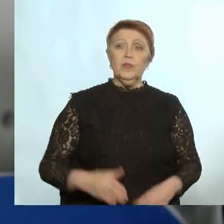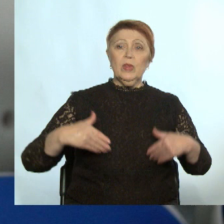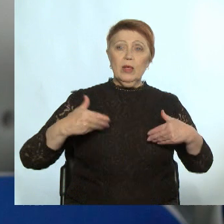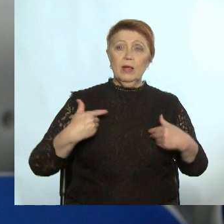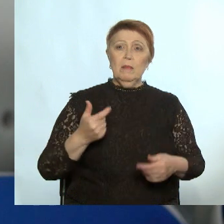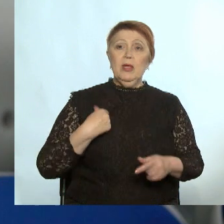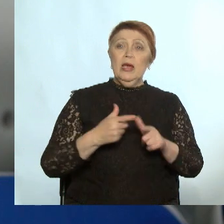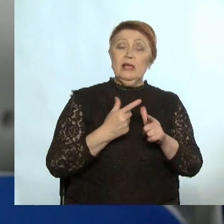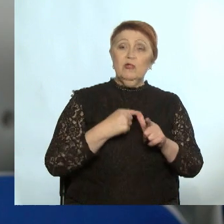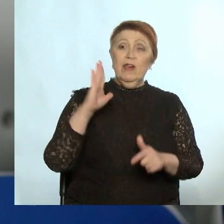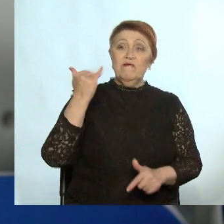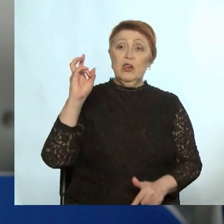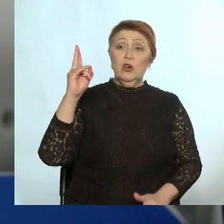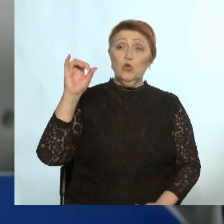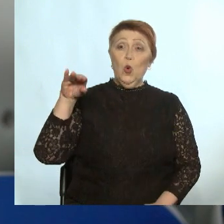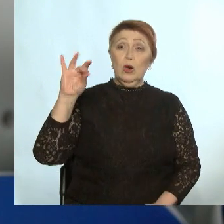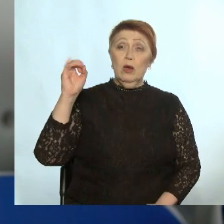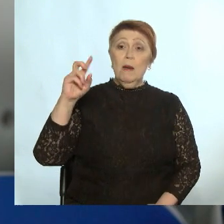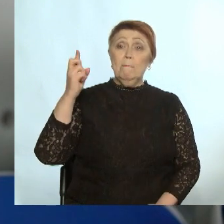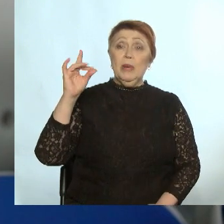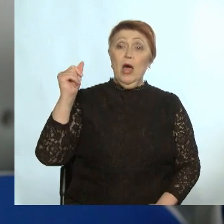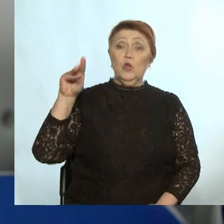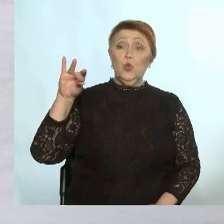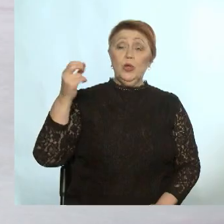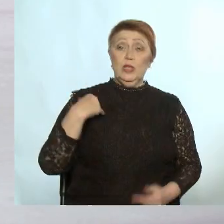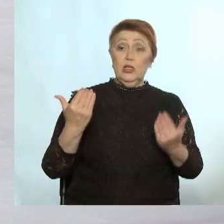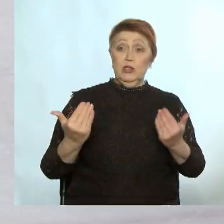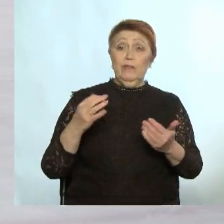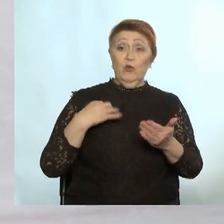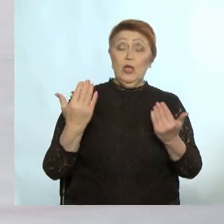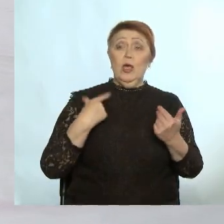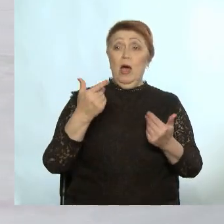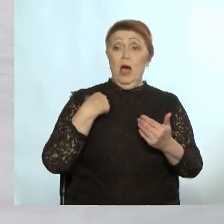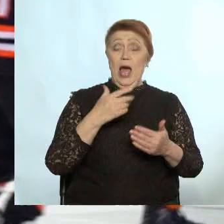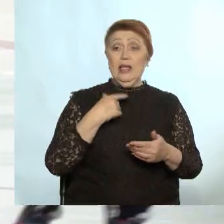Здравствуйте, меня зовут Виктор Братухин, и сегодня я вам немного о себе расскажу.